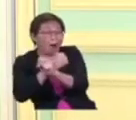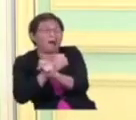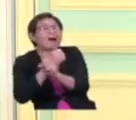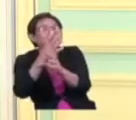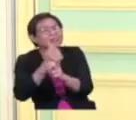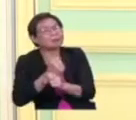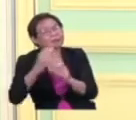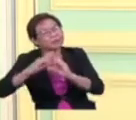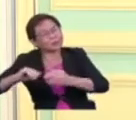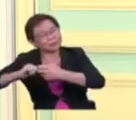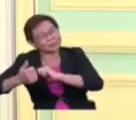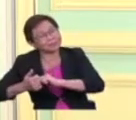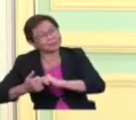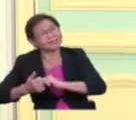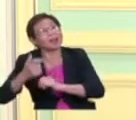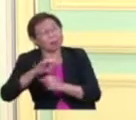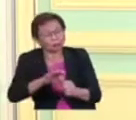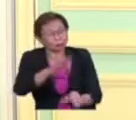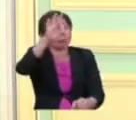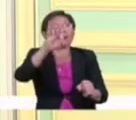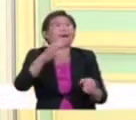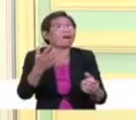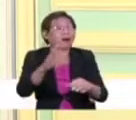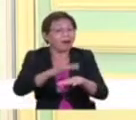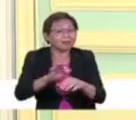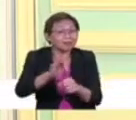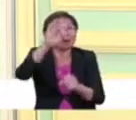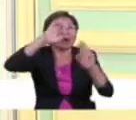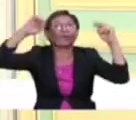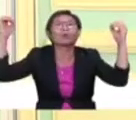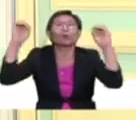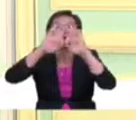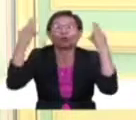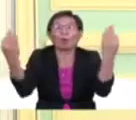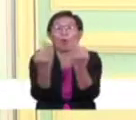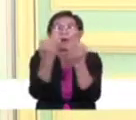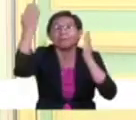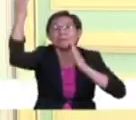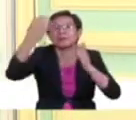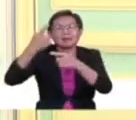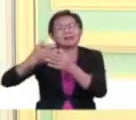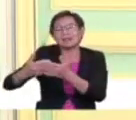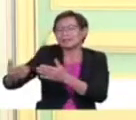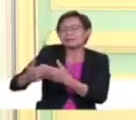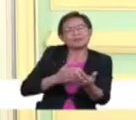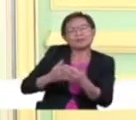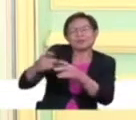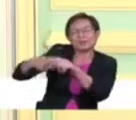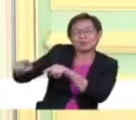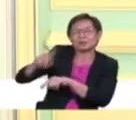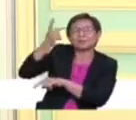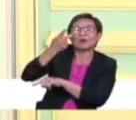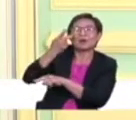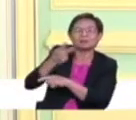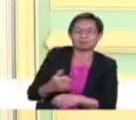dapat ditangani atas semangat keluarga melesia merentasi perbedaan politik melalui